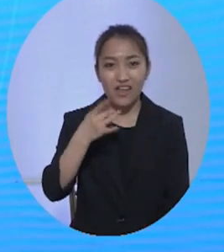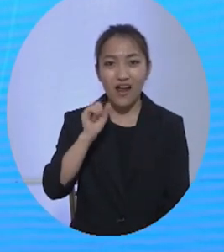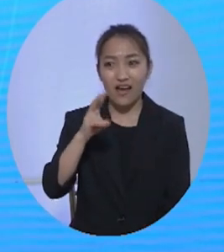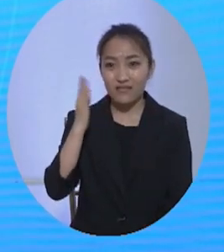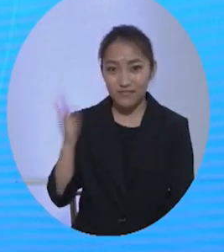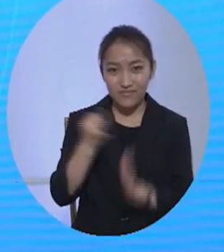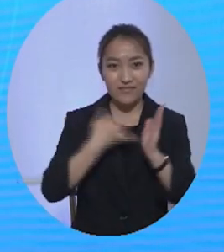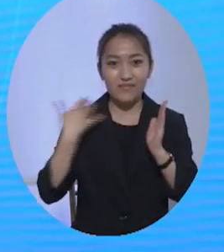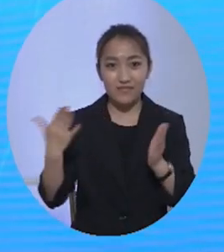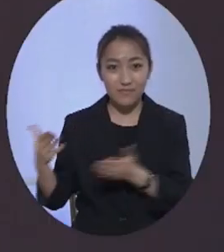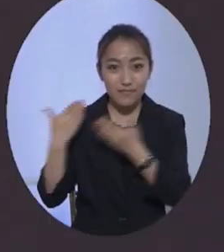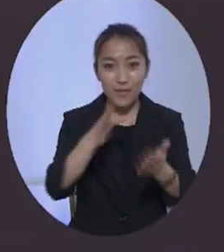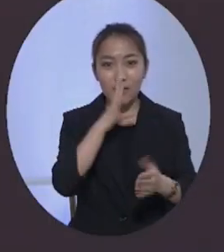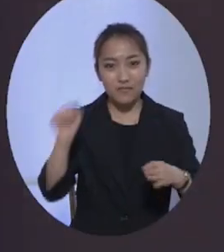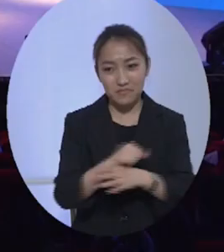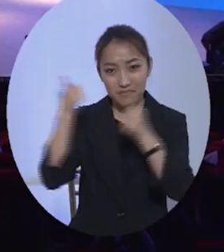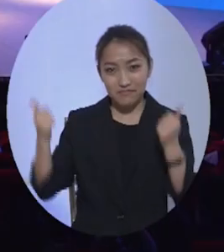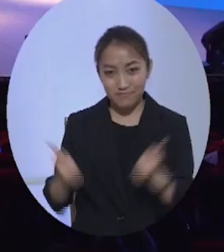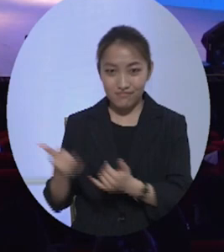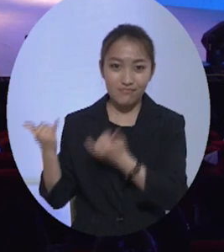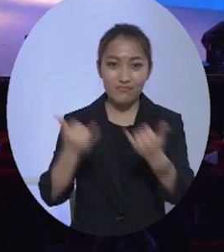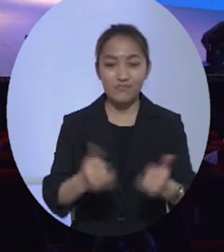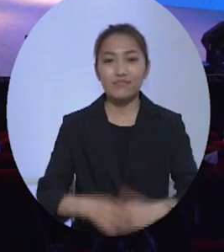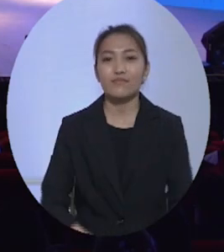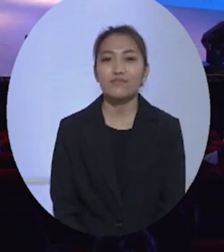болсон байна. Өгтөн аав нуу.